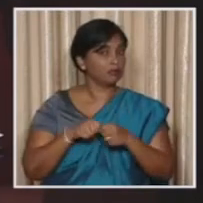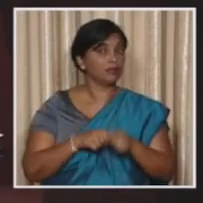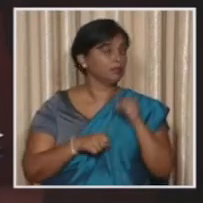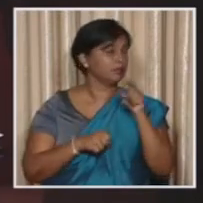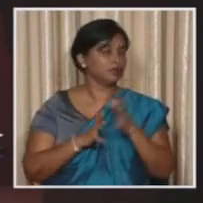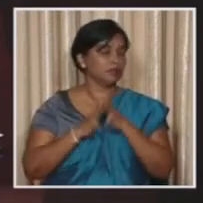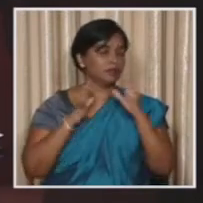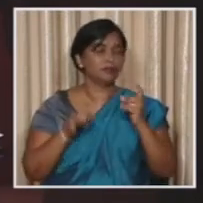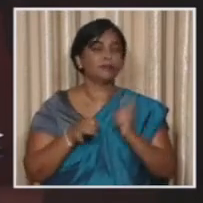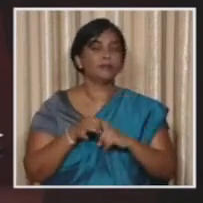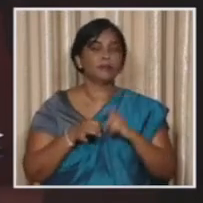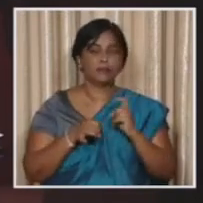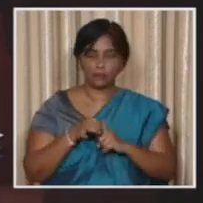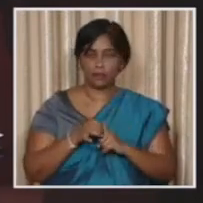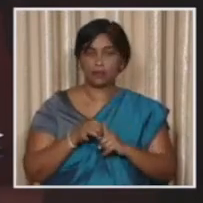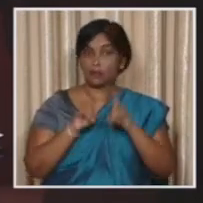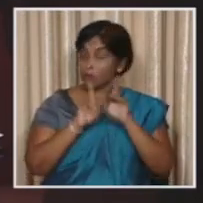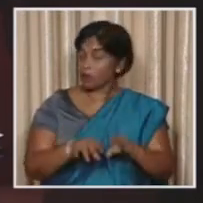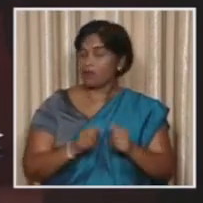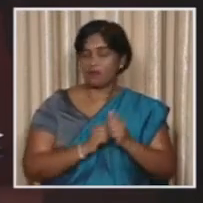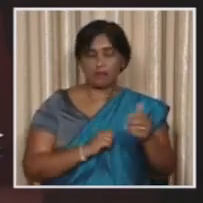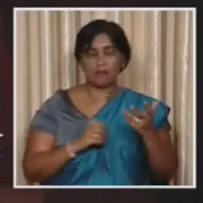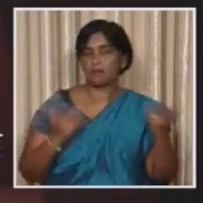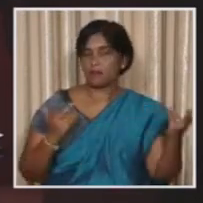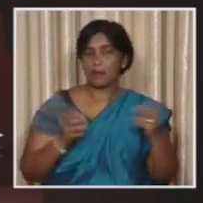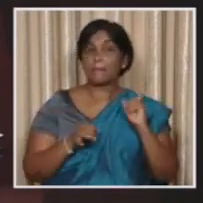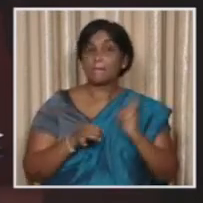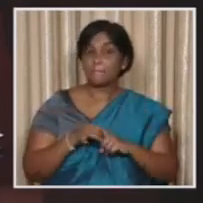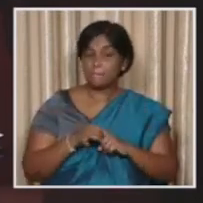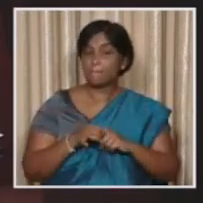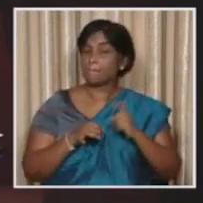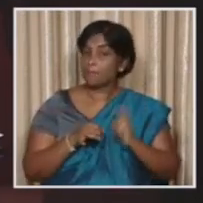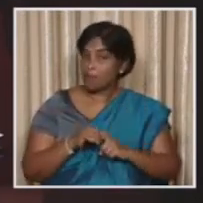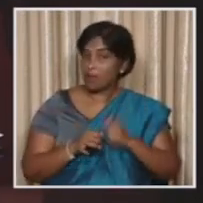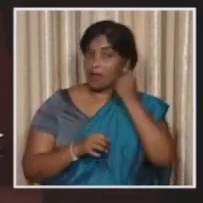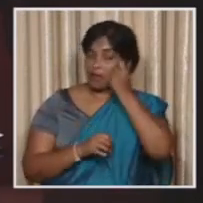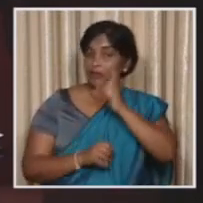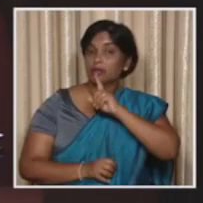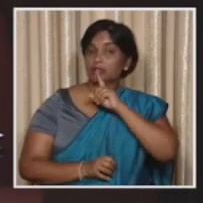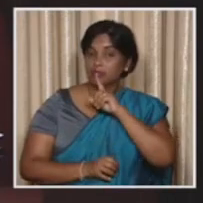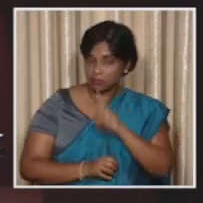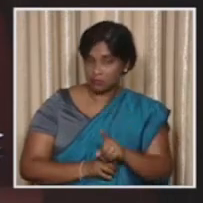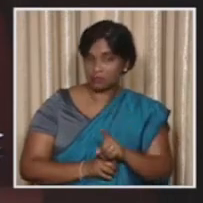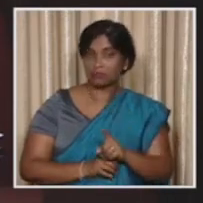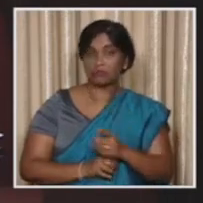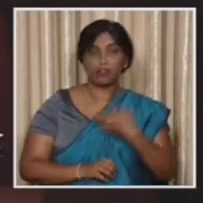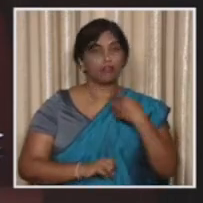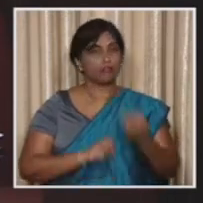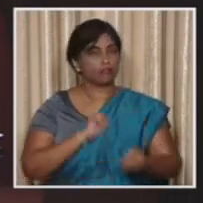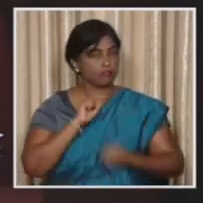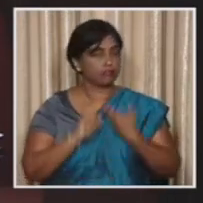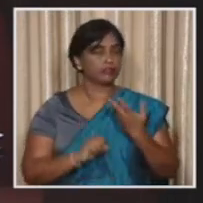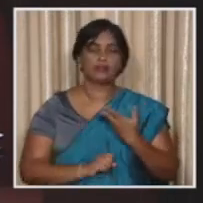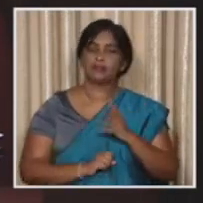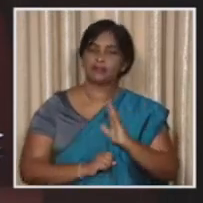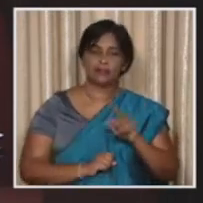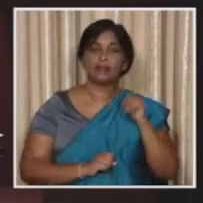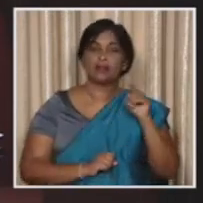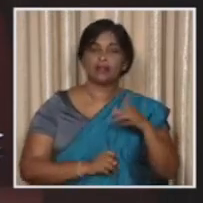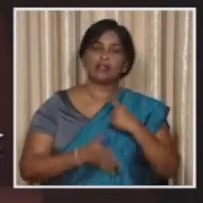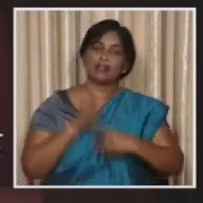එතන බරපතල ප්‍රශ්නයක් තිබෙනවා. එහෙම වෙන්න බෑ. මේ ප්‍රශ්න කිරීම අදහස් ඉදිරිපත් කිරීම ද්වේෂ සහගත වෙන්නට බෑ.